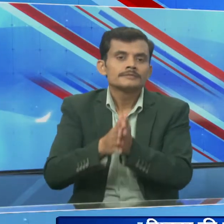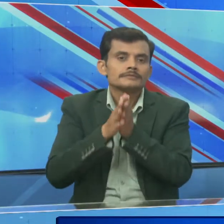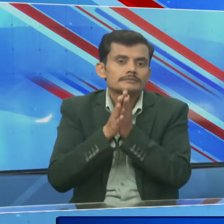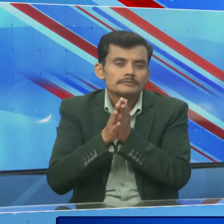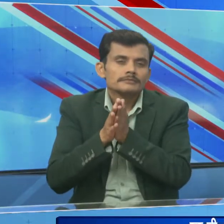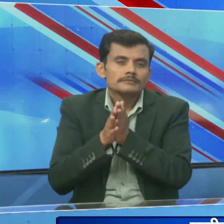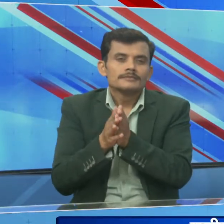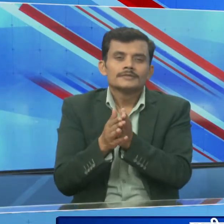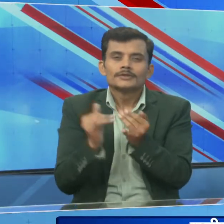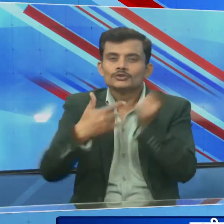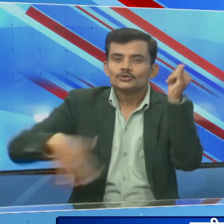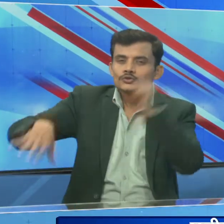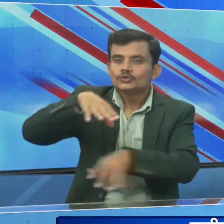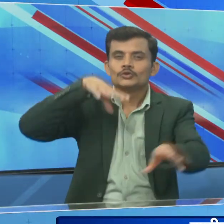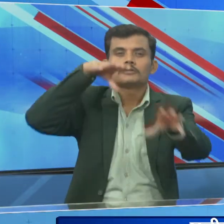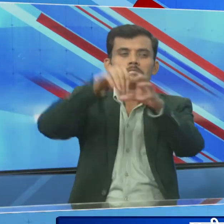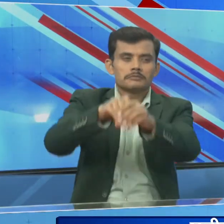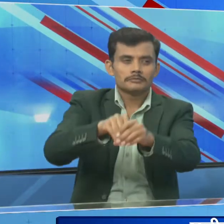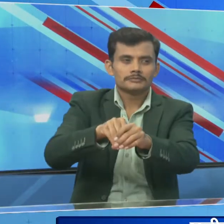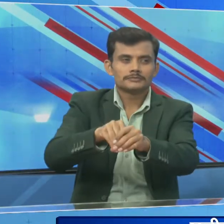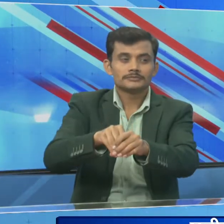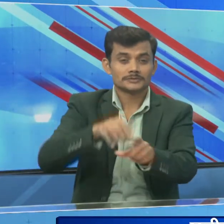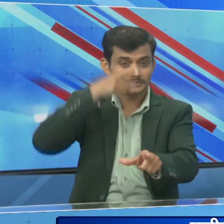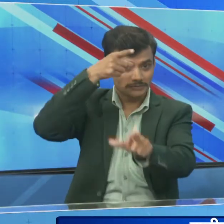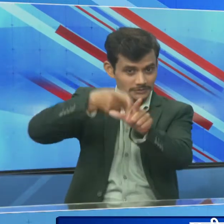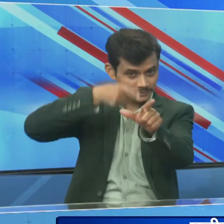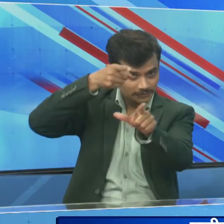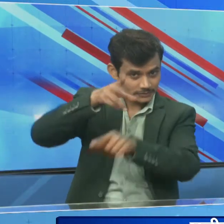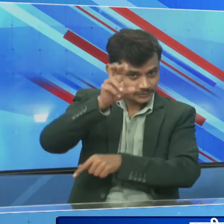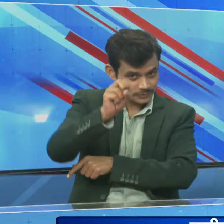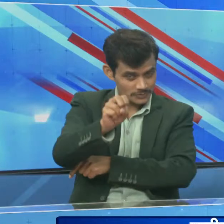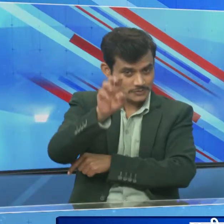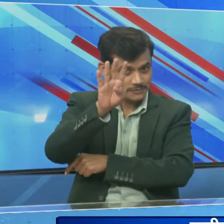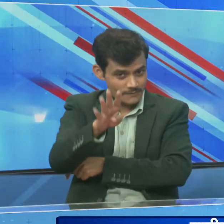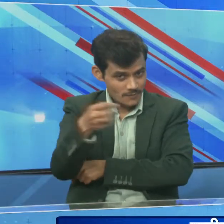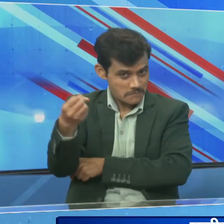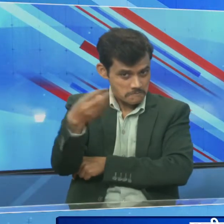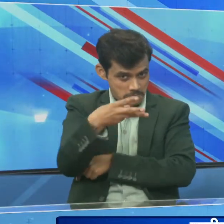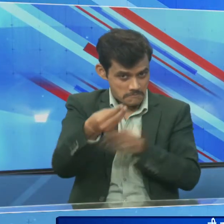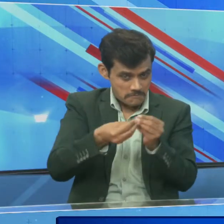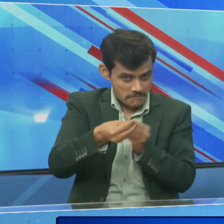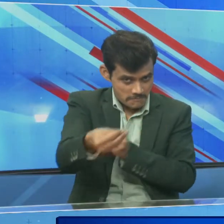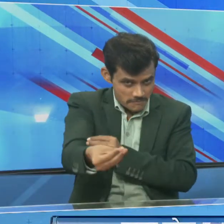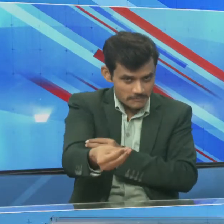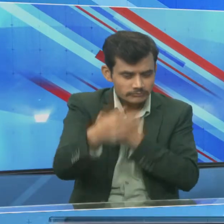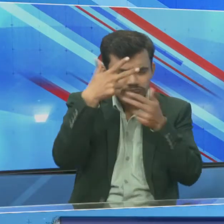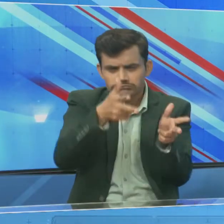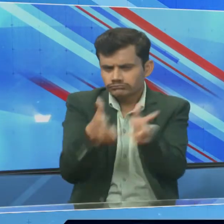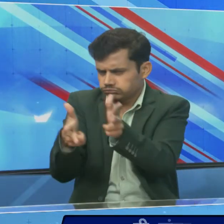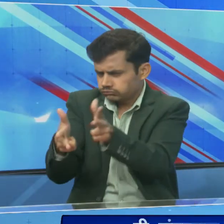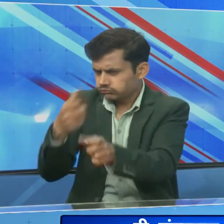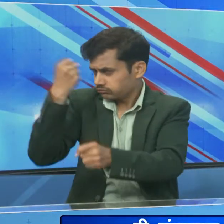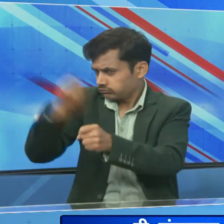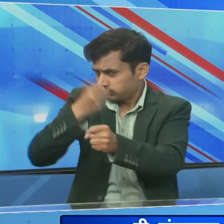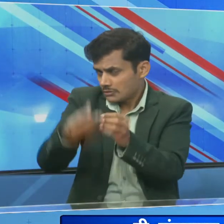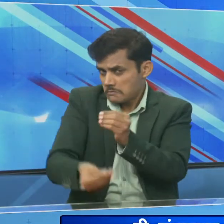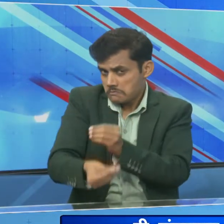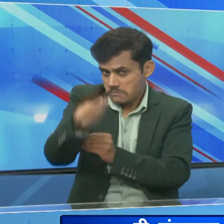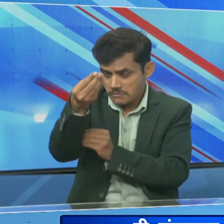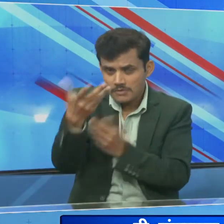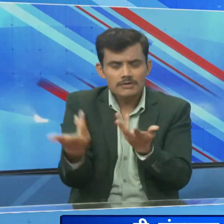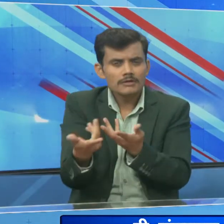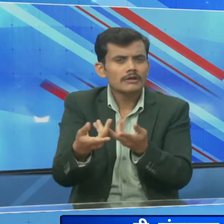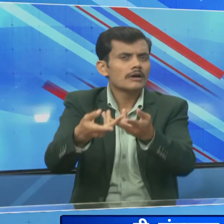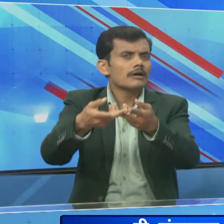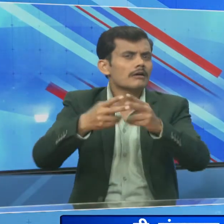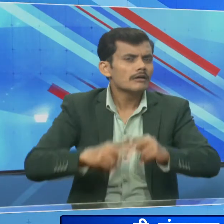में शामिल हो चुके हैं। वर्ष 2024 में अब तक विगत 3 महीने में माओवादियों के खिलाफ प्रभावी रूप से अभियान संचालित की गई, जिसके परिणाम